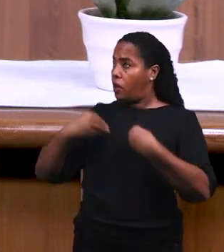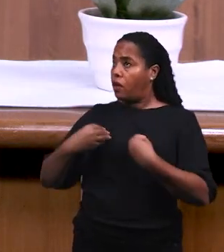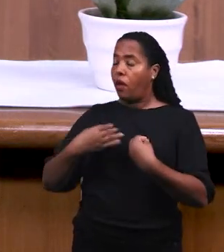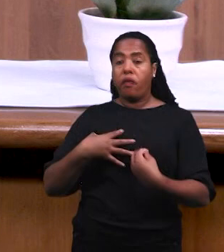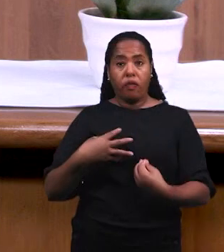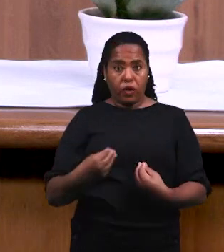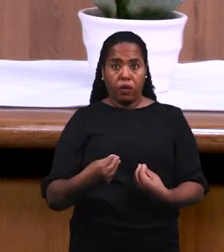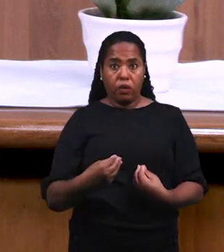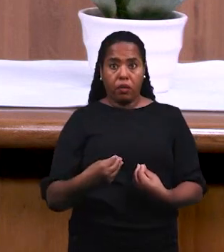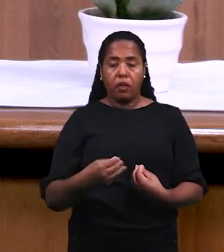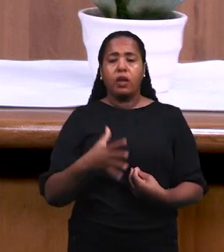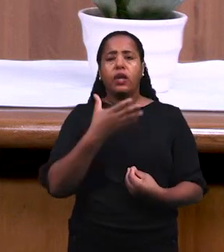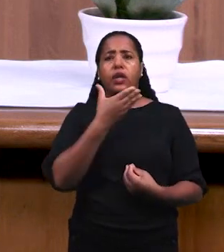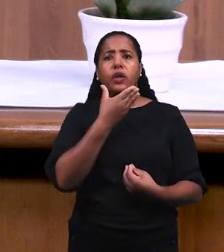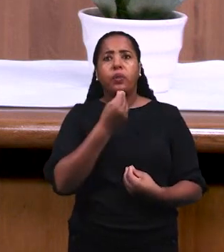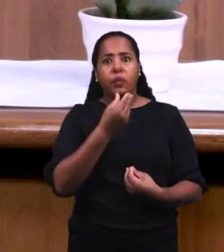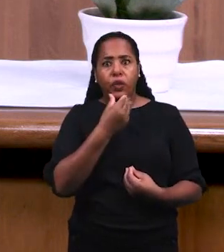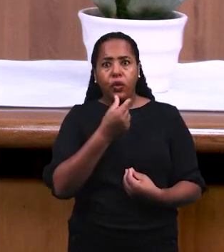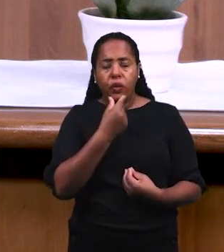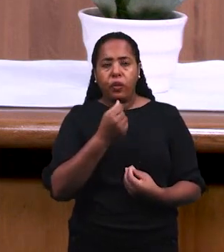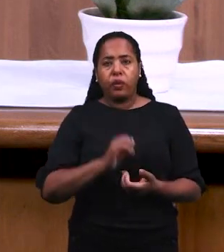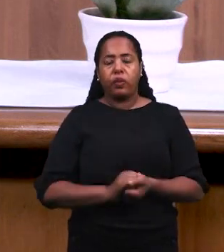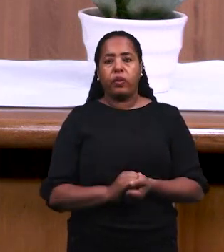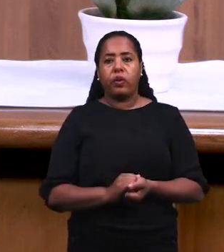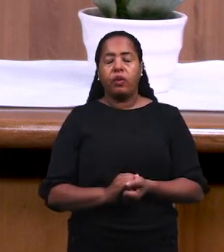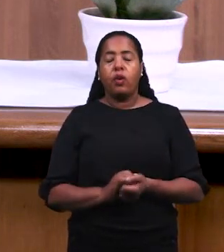ей, мальчика.